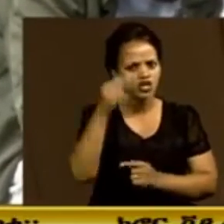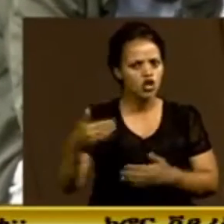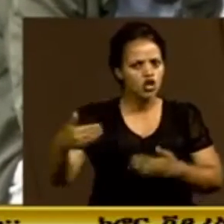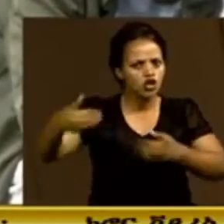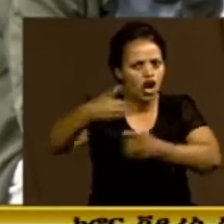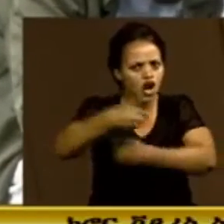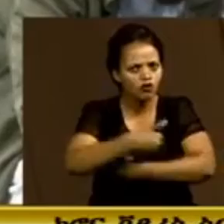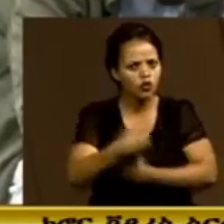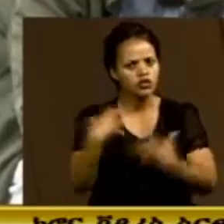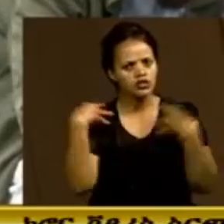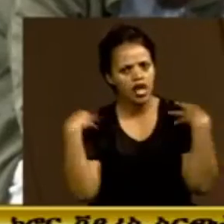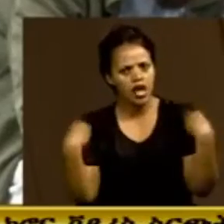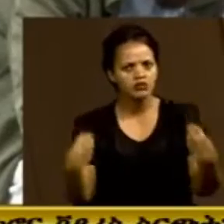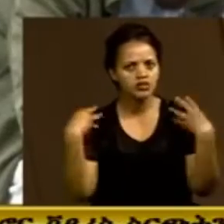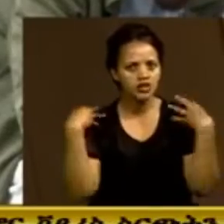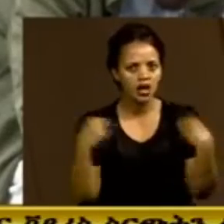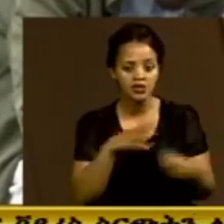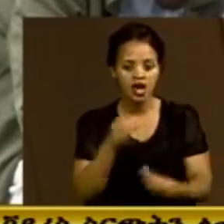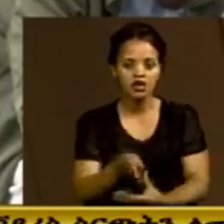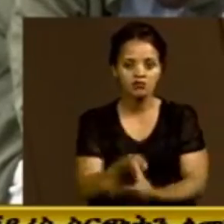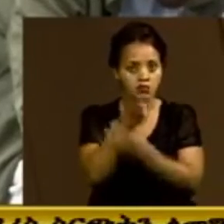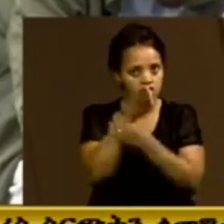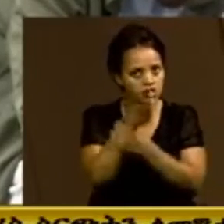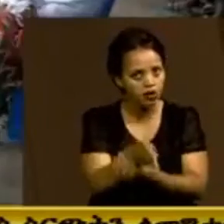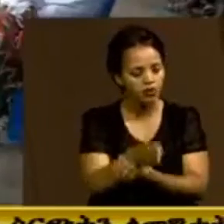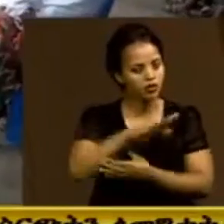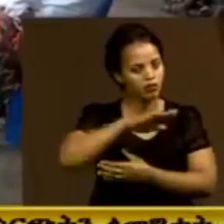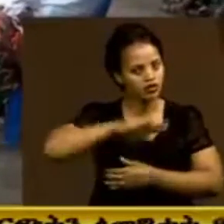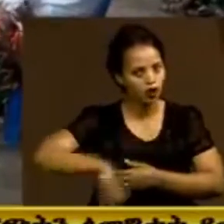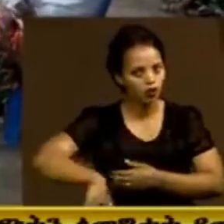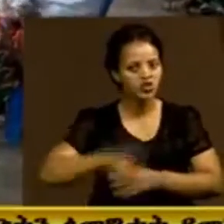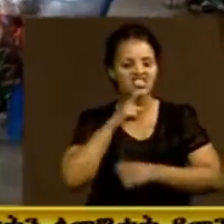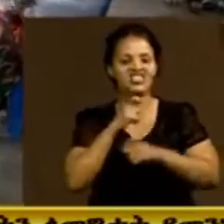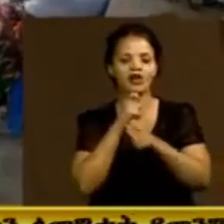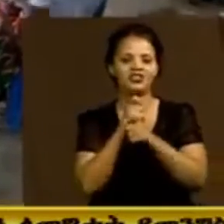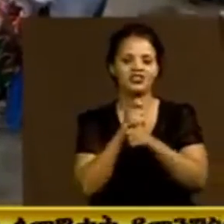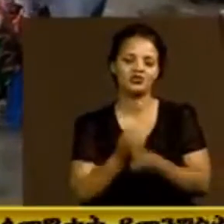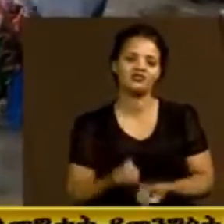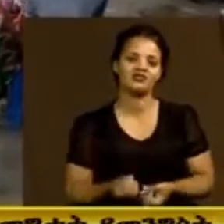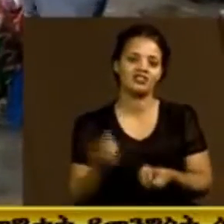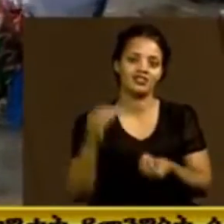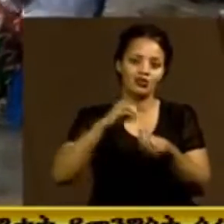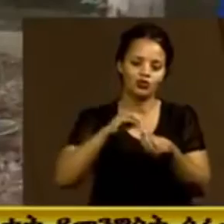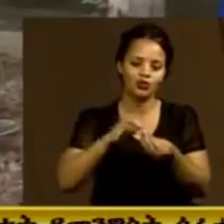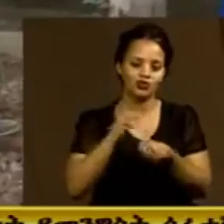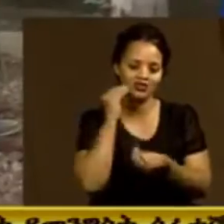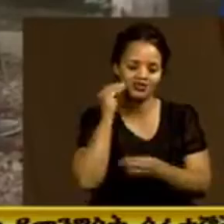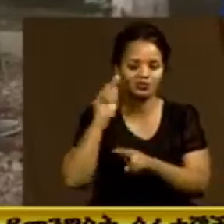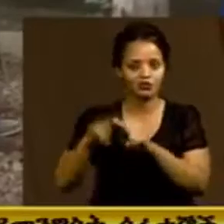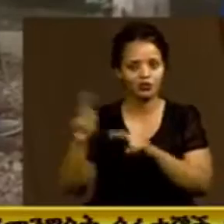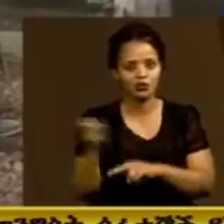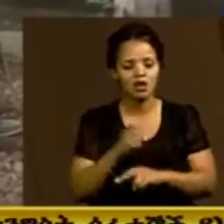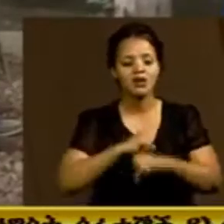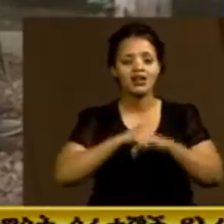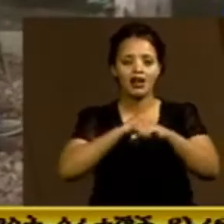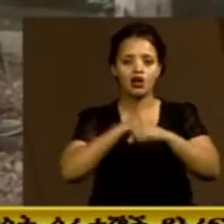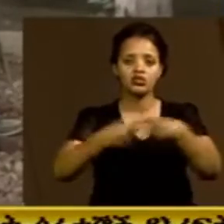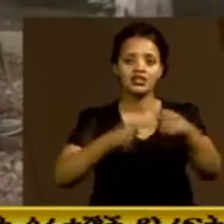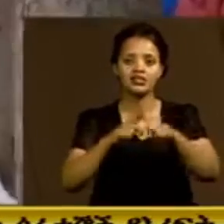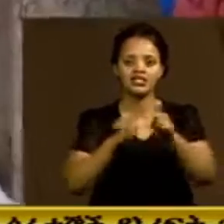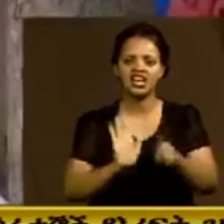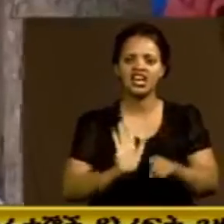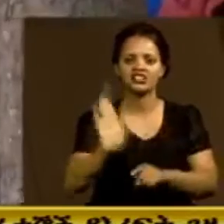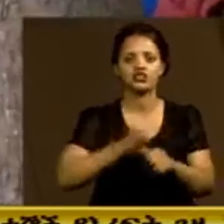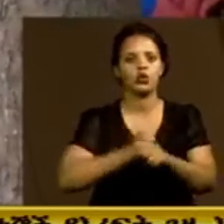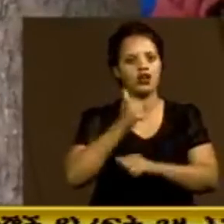መተቃቅፎ ሰላምታ መስጠትና መጨባበጥን መተው። እድሜያቸው ገፍቶ ውሏቸው ከቤት ቢሆንም በመከላከሉ ሂደት